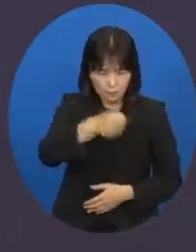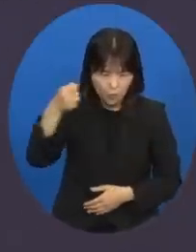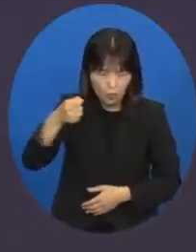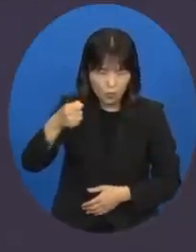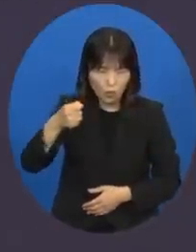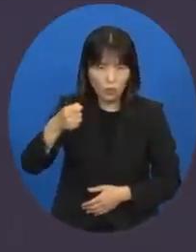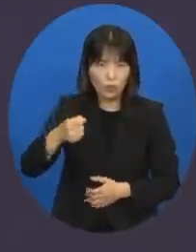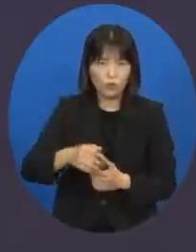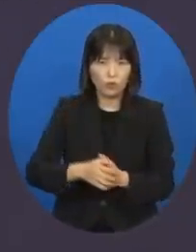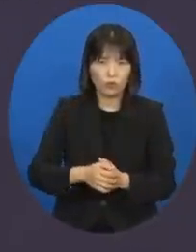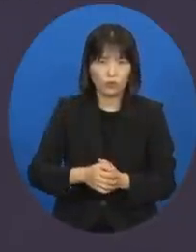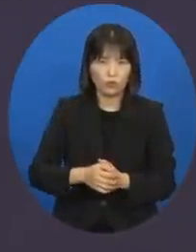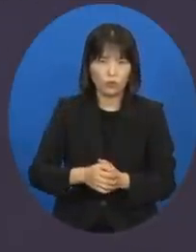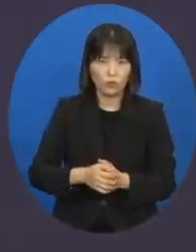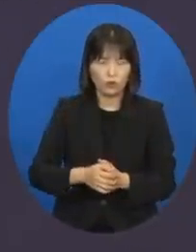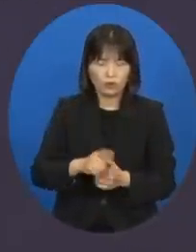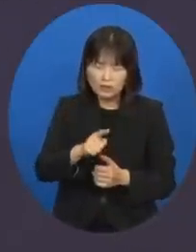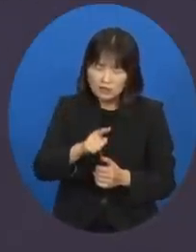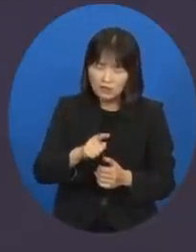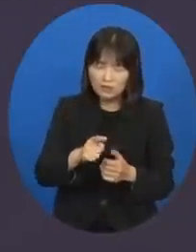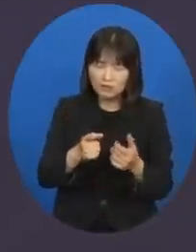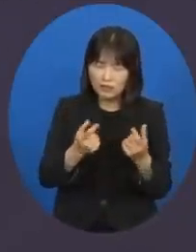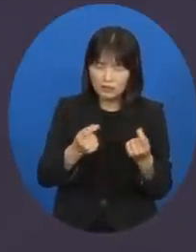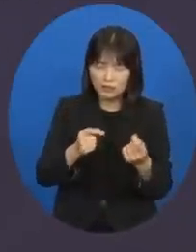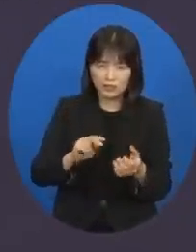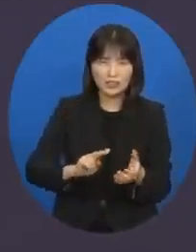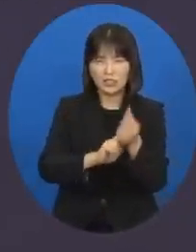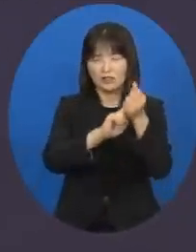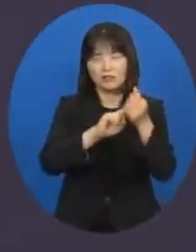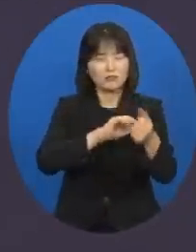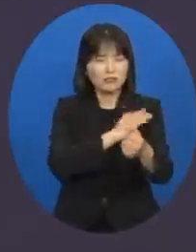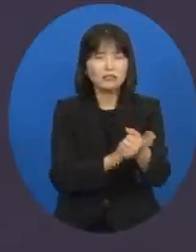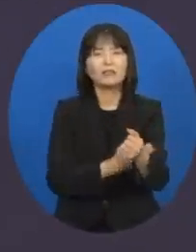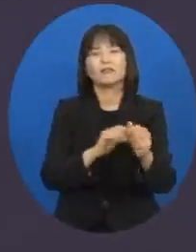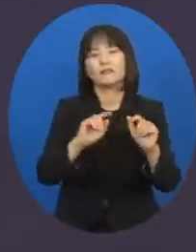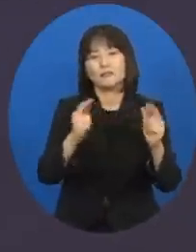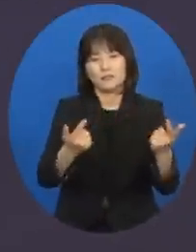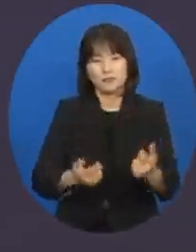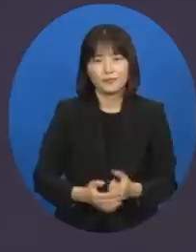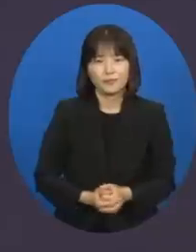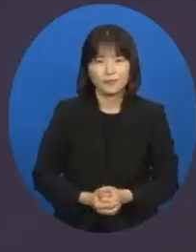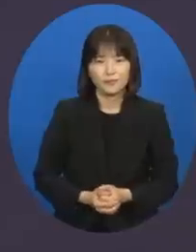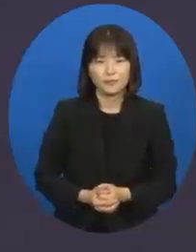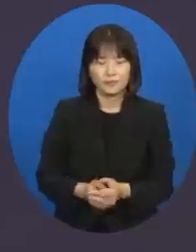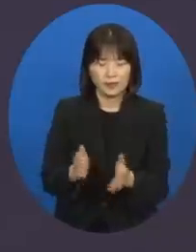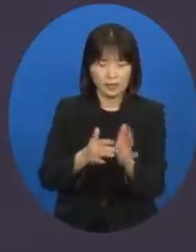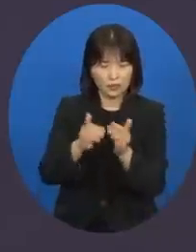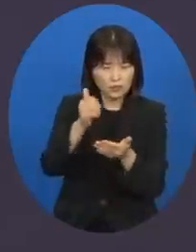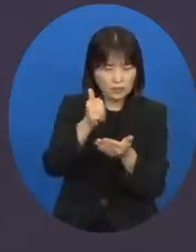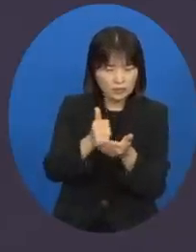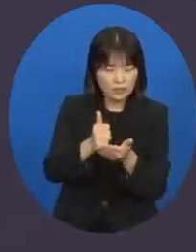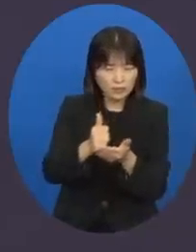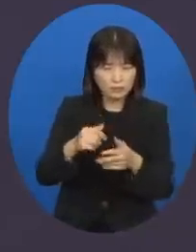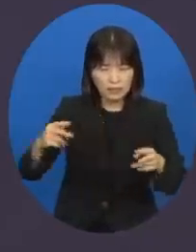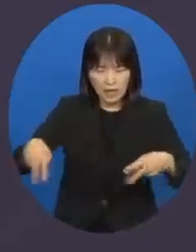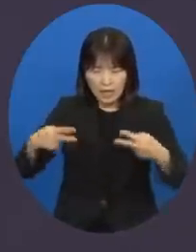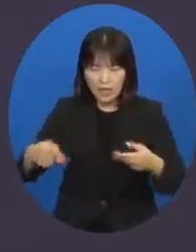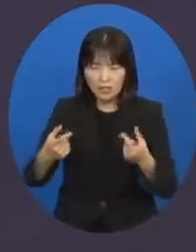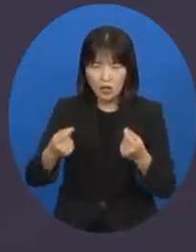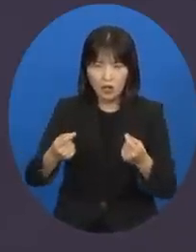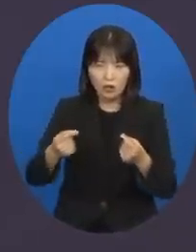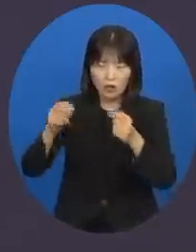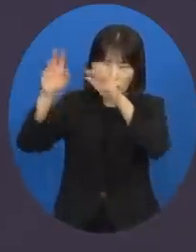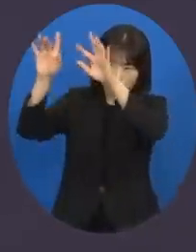싹 쓸어버리는 이런 초자연적인 기적과 능력이 아니었다고요. 예수님이 엘리야처럼 불을 내려서